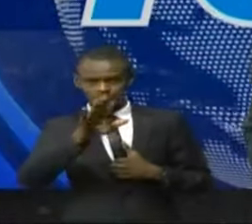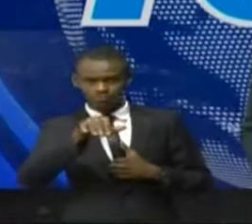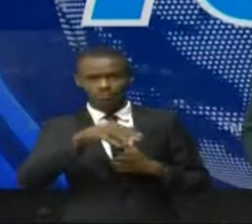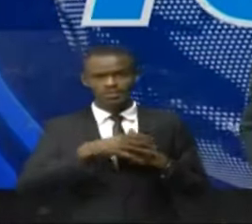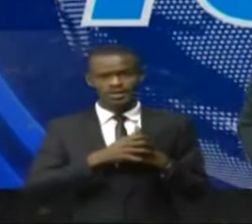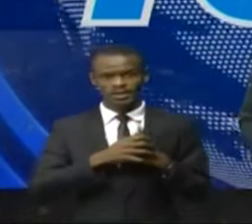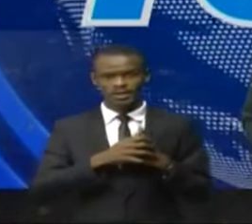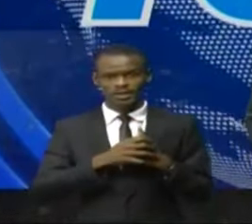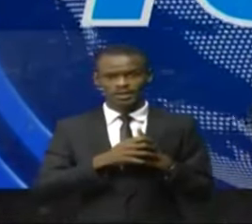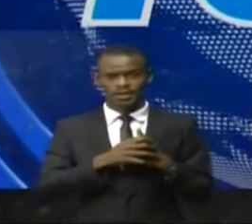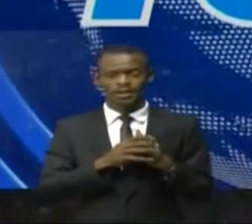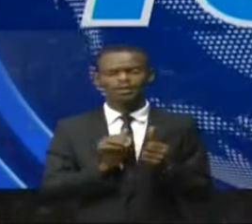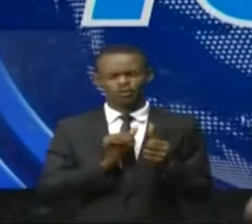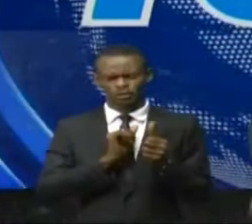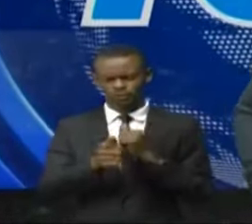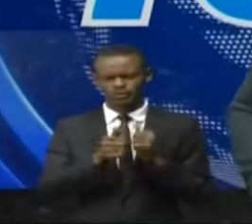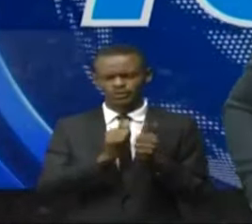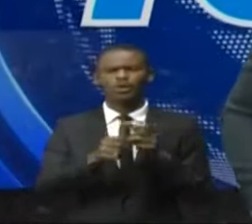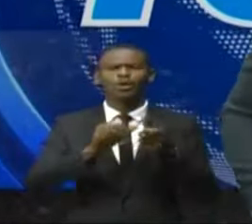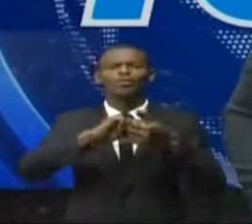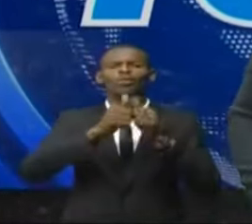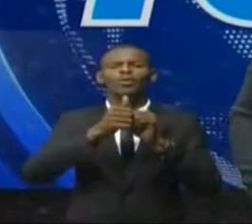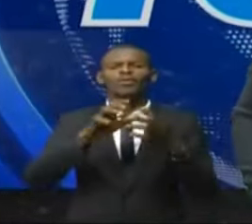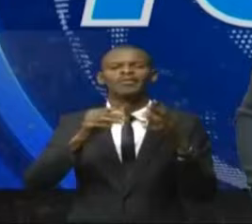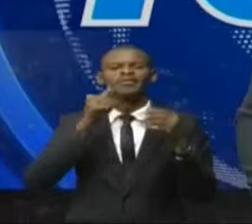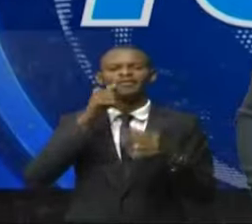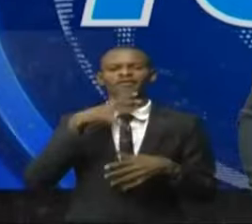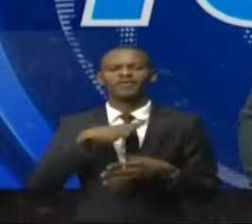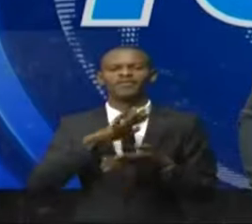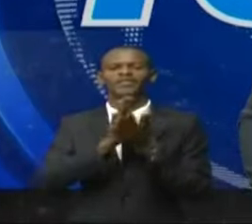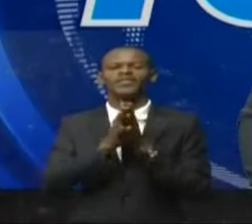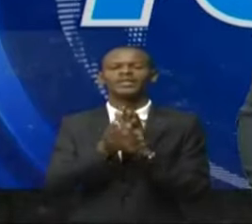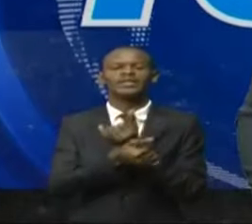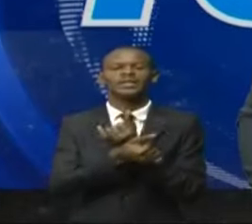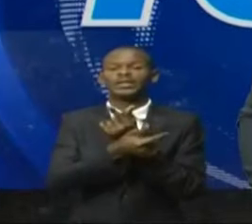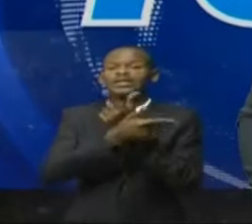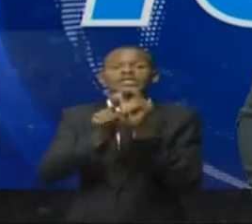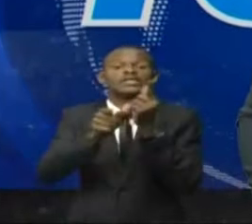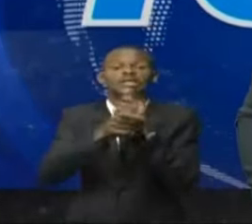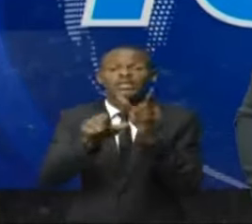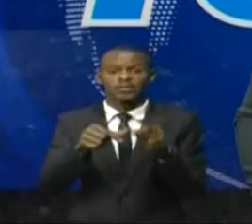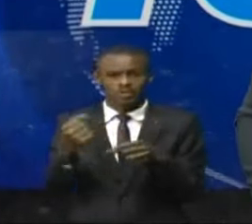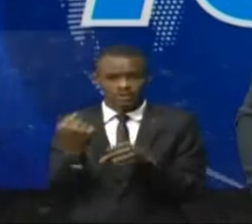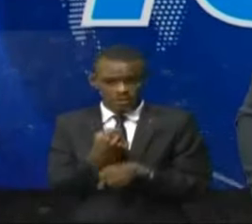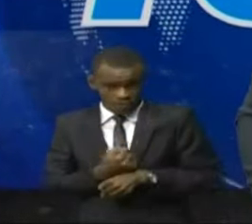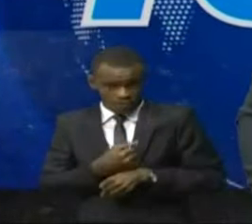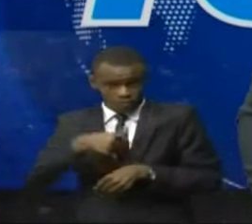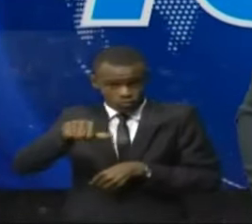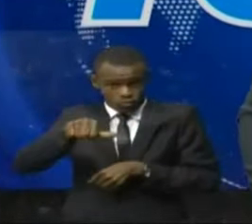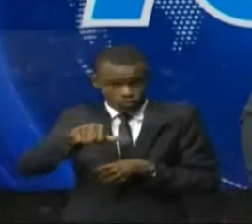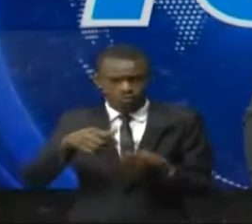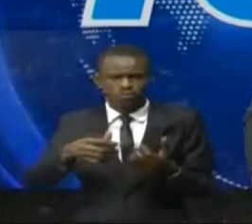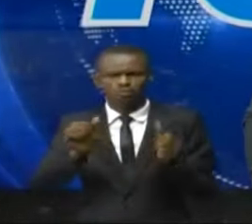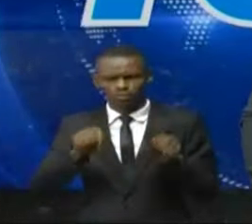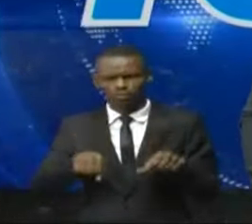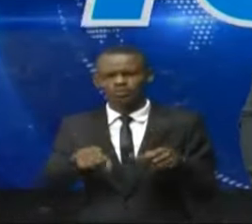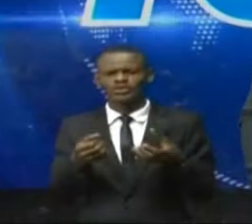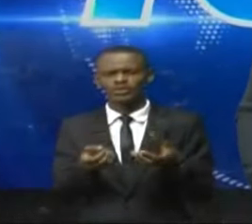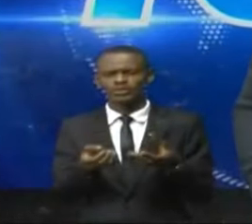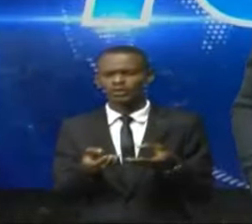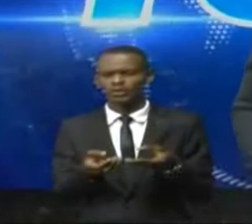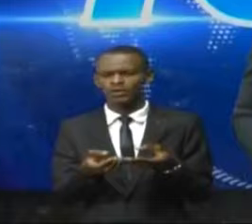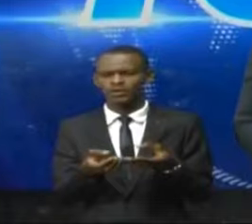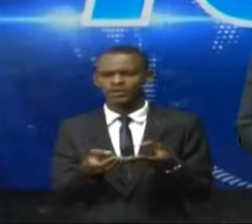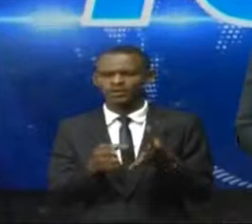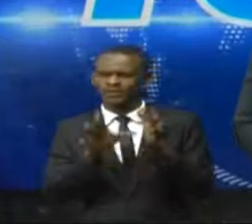L'actualité également de questions liées à l'autonomisation de la femme et la production d'une documentation vidéo au menu d'une rencontre entre